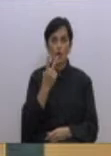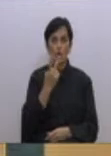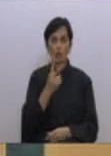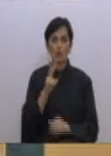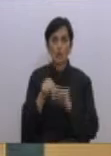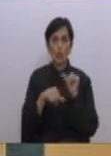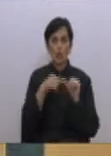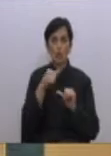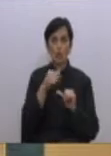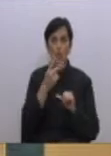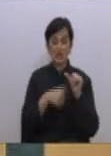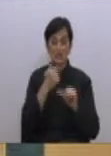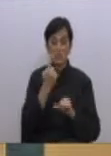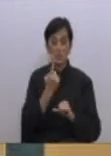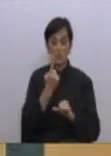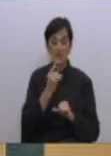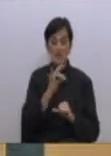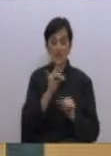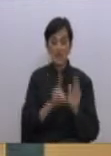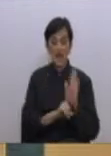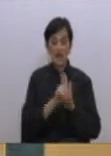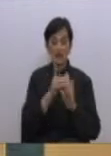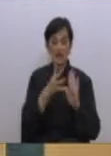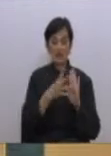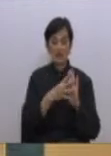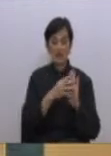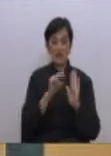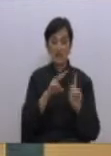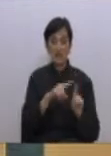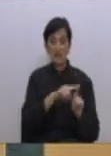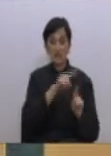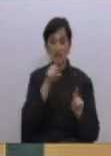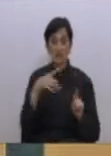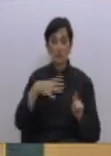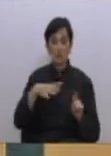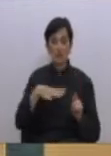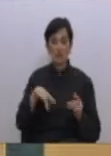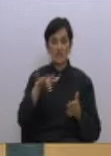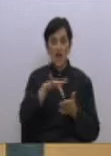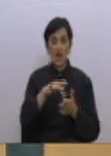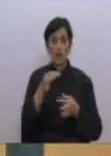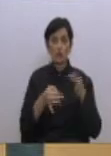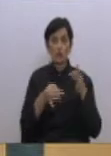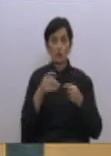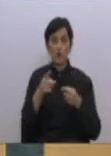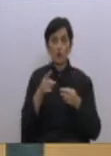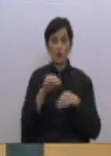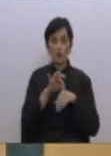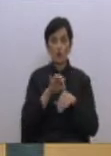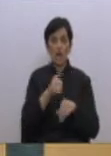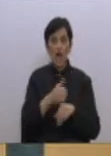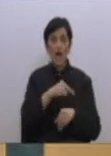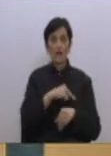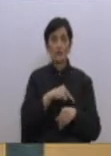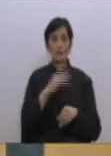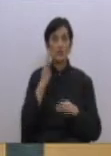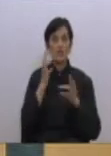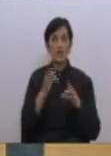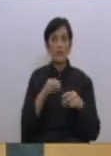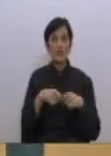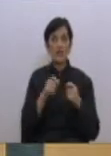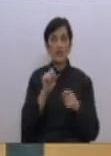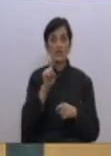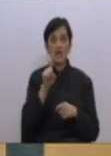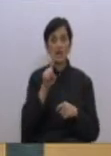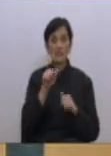წელს. 2023-დან 9 ივნისამდე პერიოდში თბილისის საქალაქო სასამართლოში წარიმართა ადმინისტრაციული სამართალ დაგვების